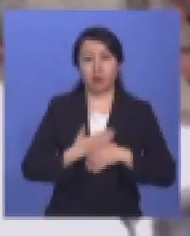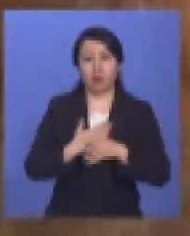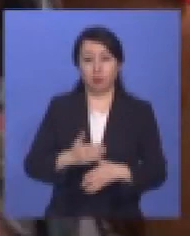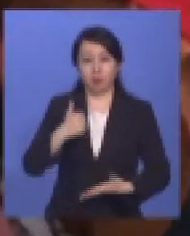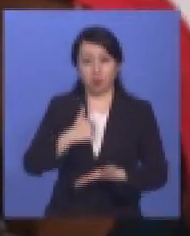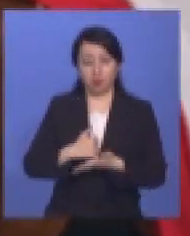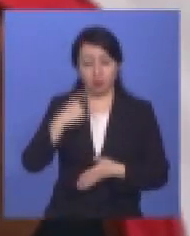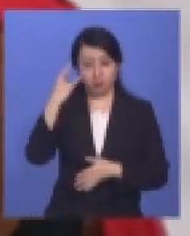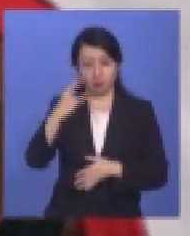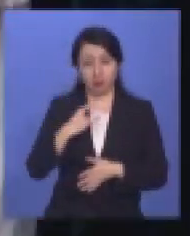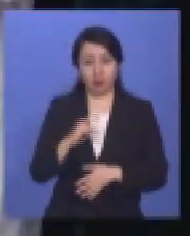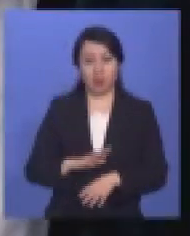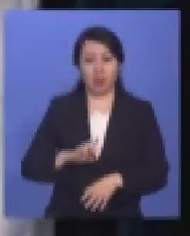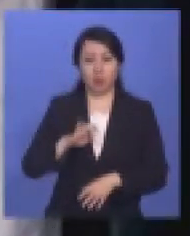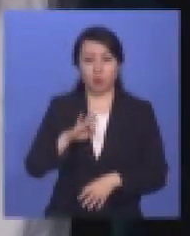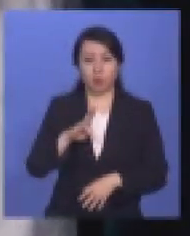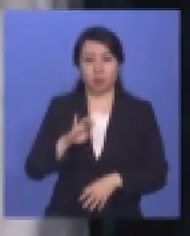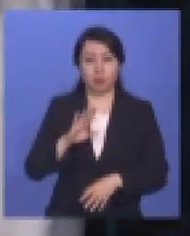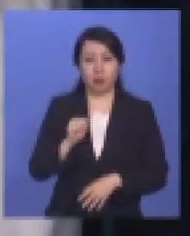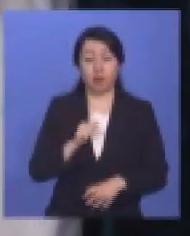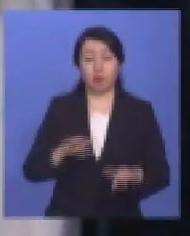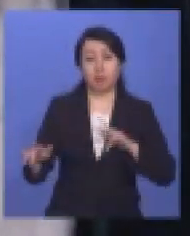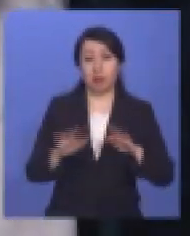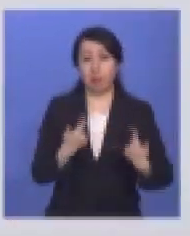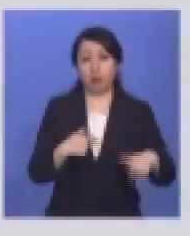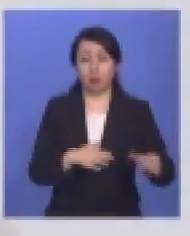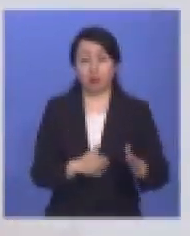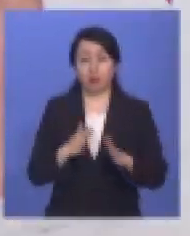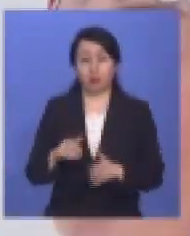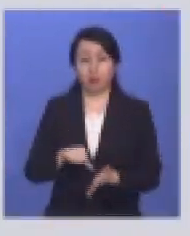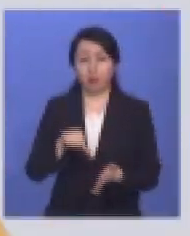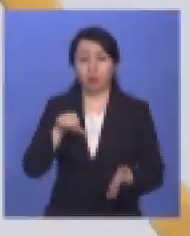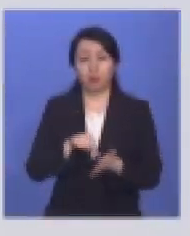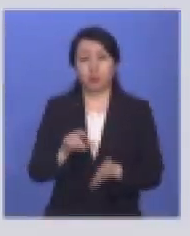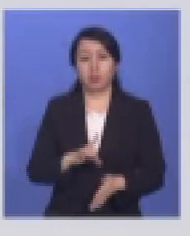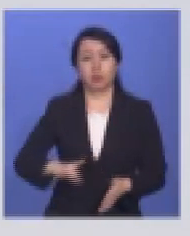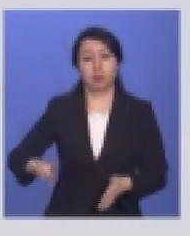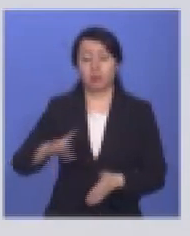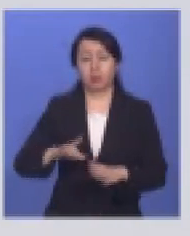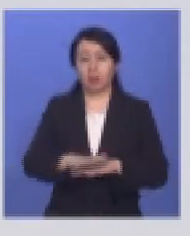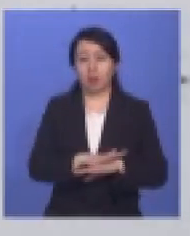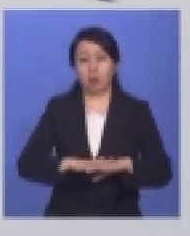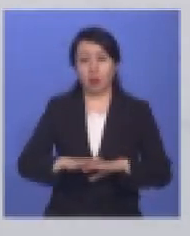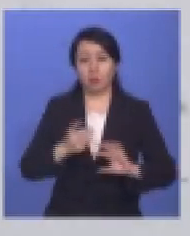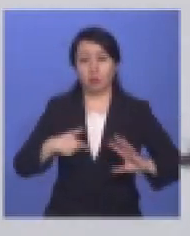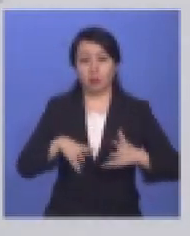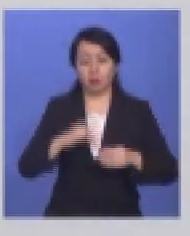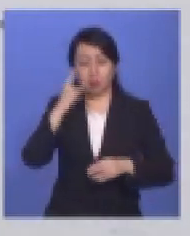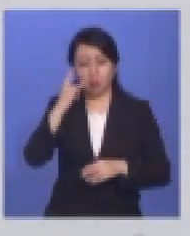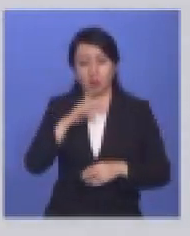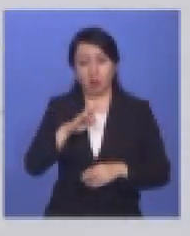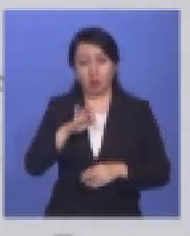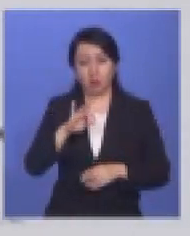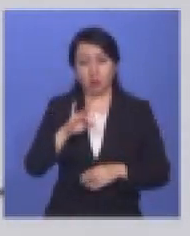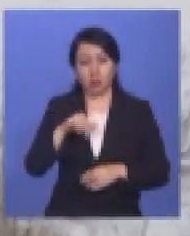кандидатов в президенты Салтанат Турсынбековой. Мероприятие организовали представители Республиканского общественного объединения «Казака